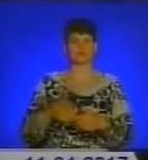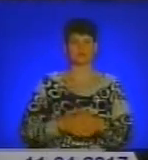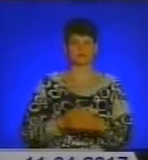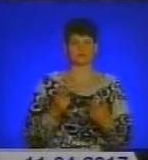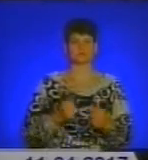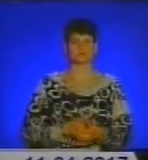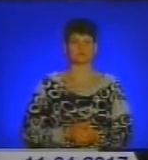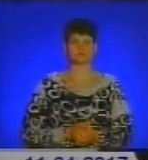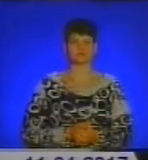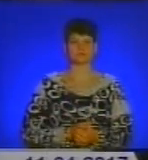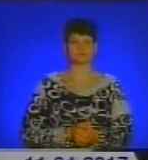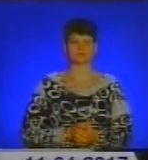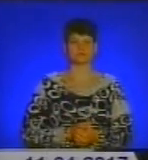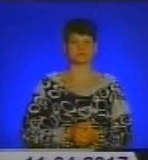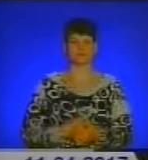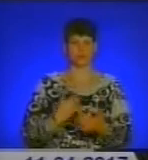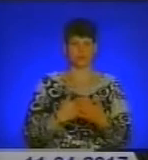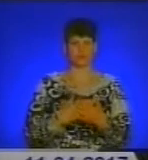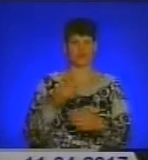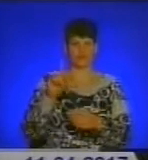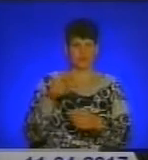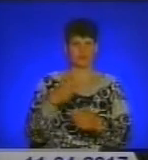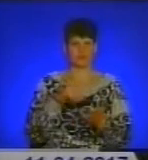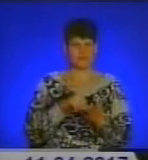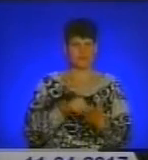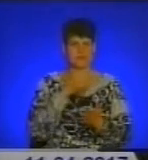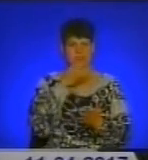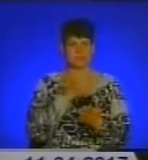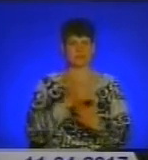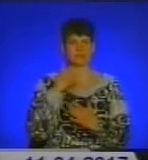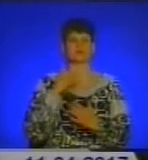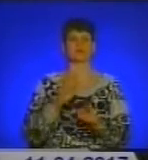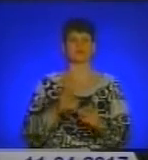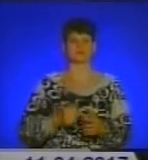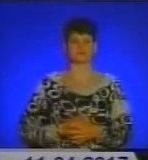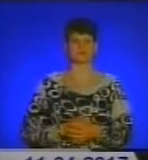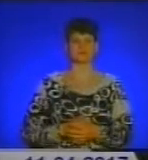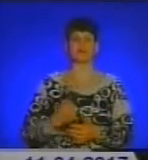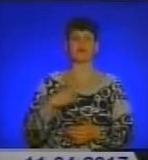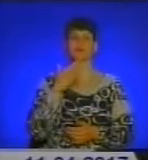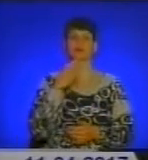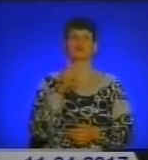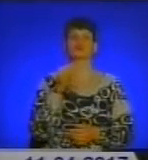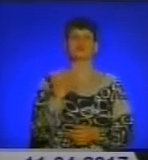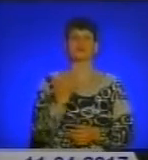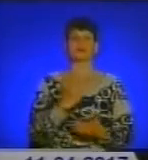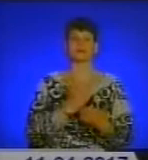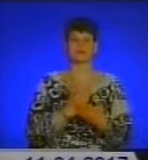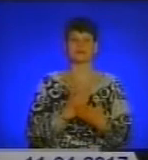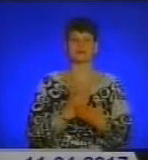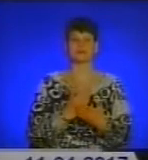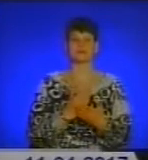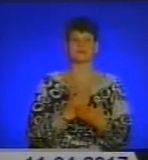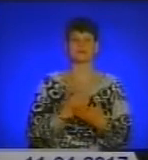Звісно. Тобто вимагаєте, щоб представилися, чи телефонуєте, яким чином? Ні, я кажу, хто ви такий, ну, зараз можна